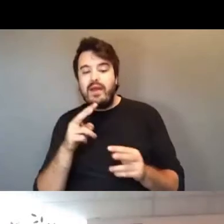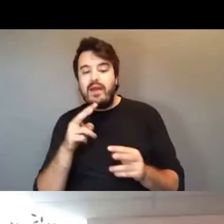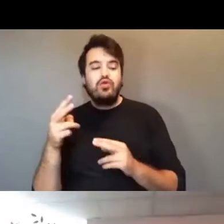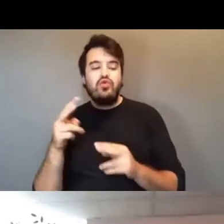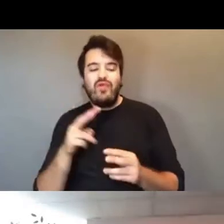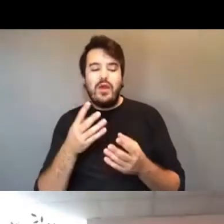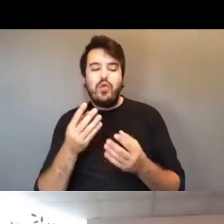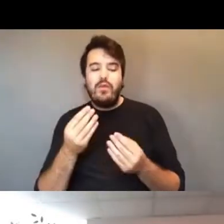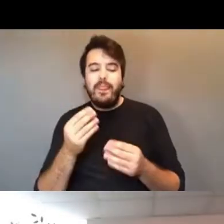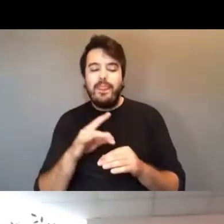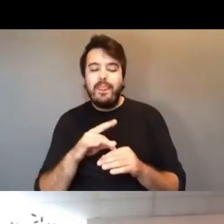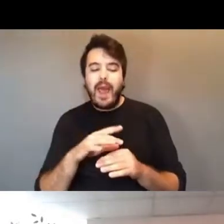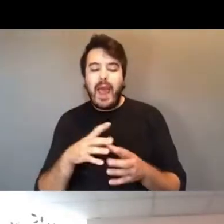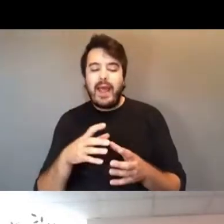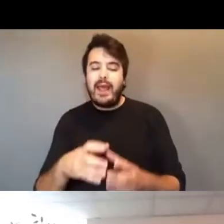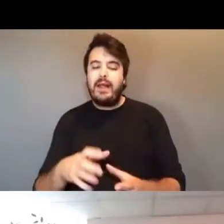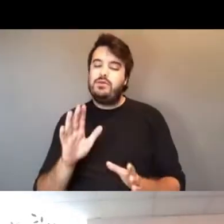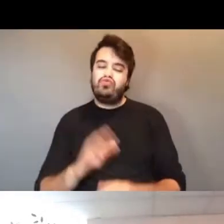du terreau.